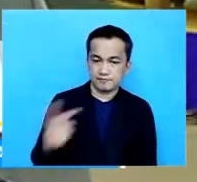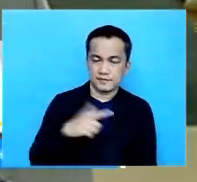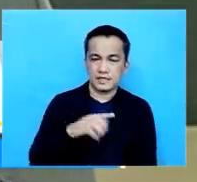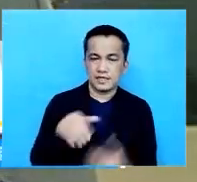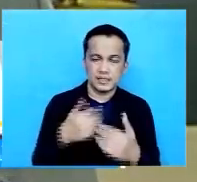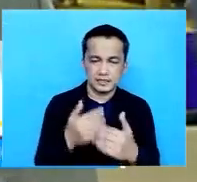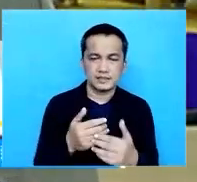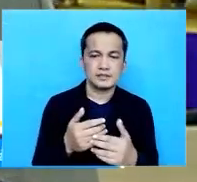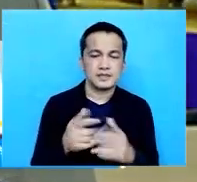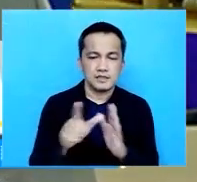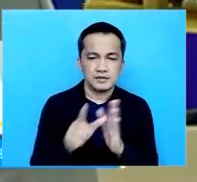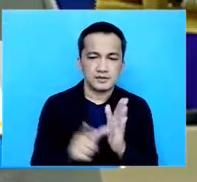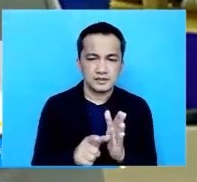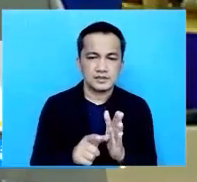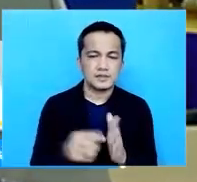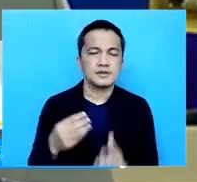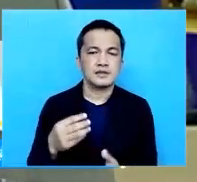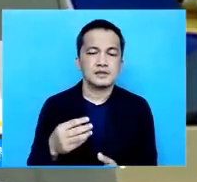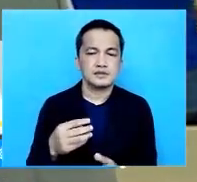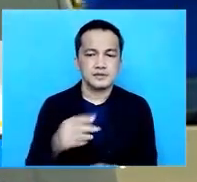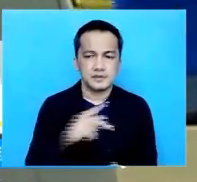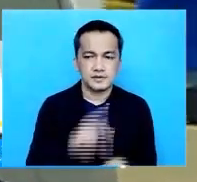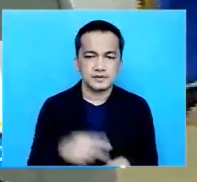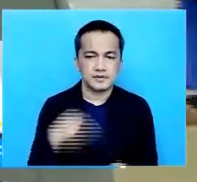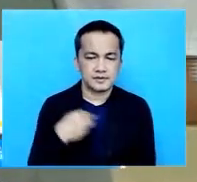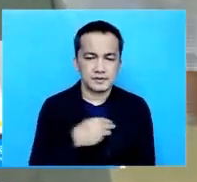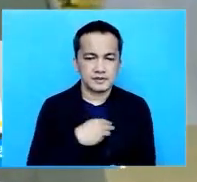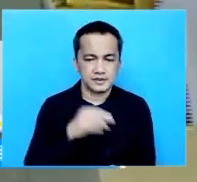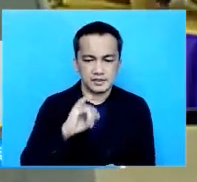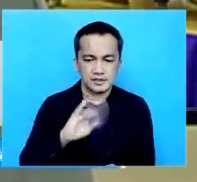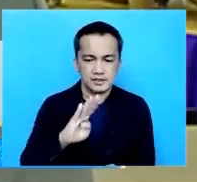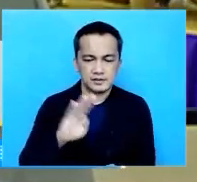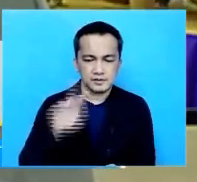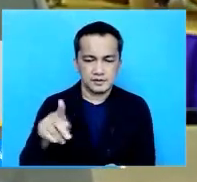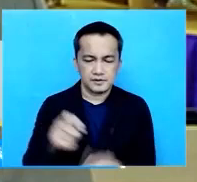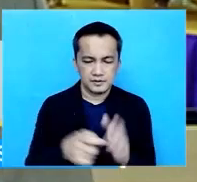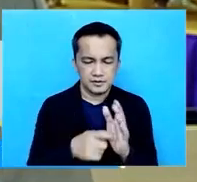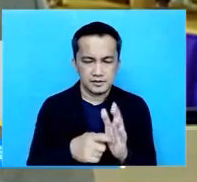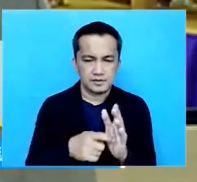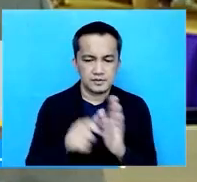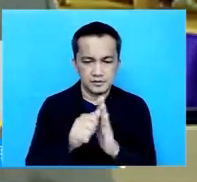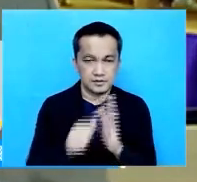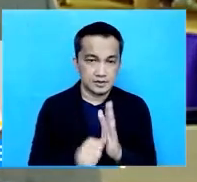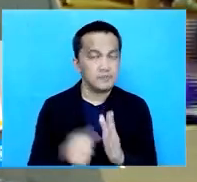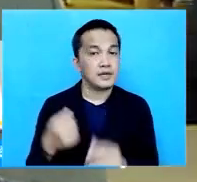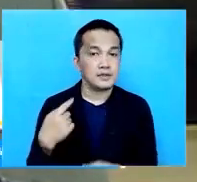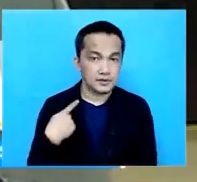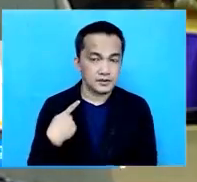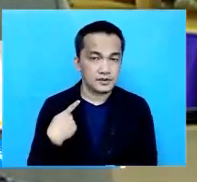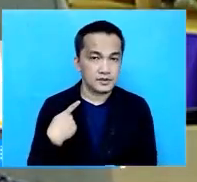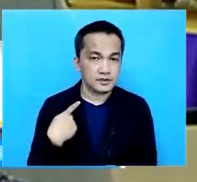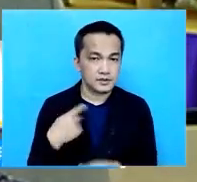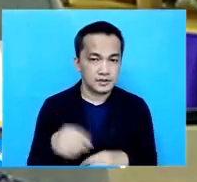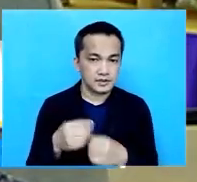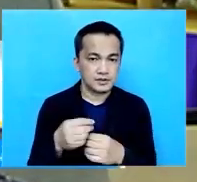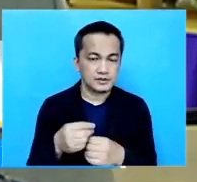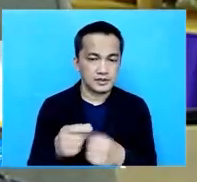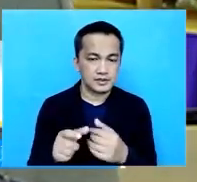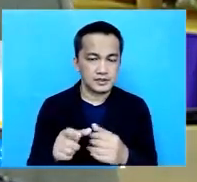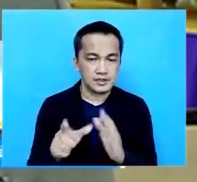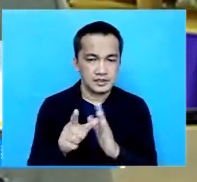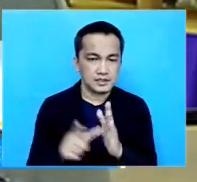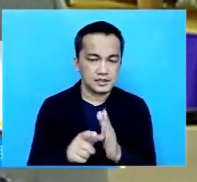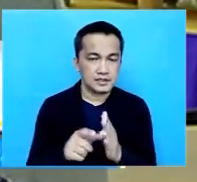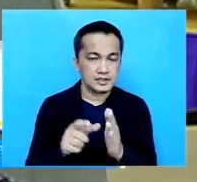ng Integrated Bar of the Philippines. Tapos actually, requirement ng mga abogado na magkaroon ng, na mag-render ng legal aid service. Dahil